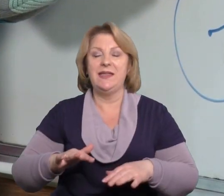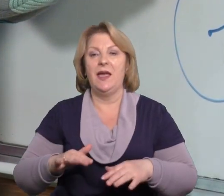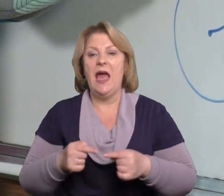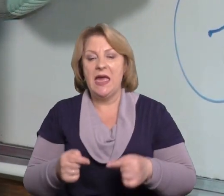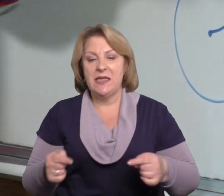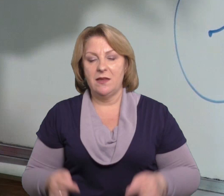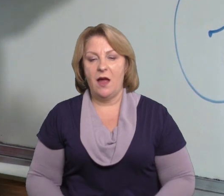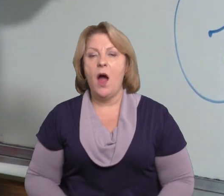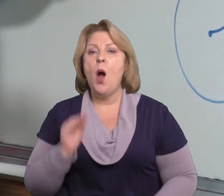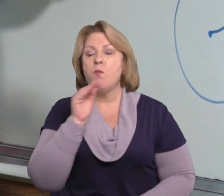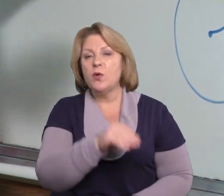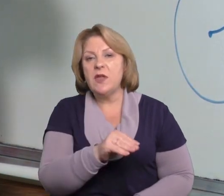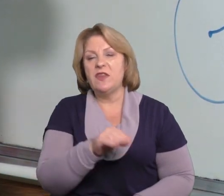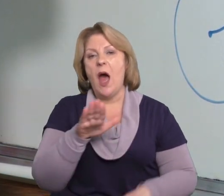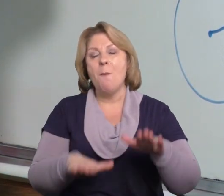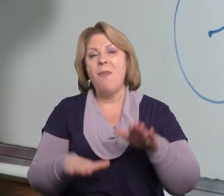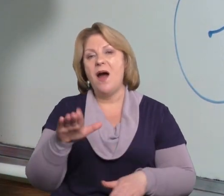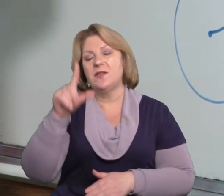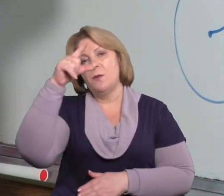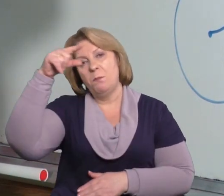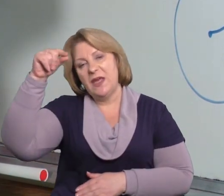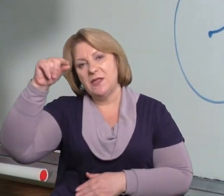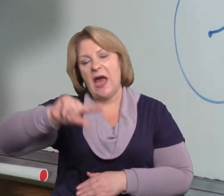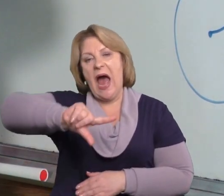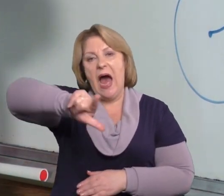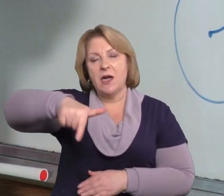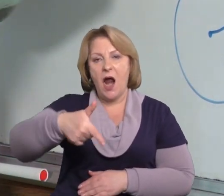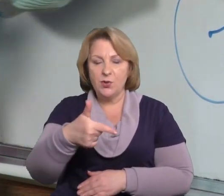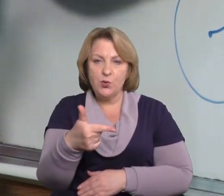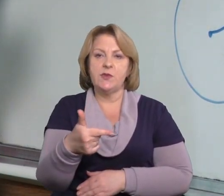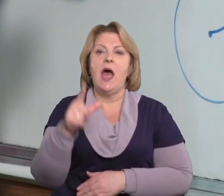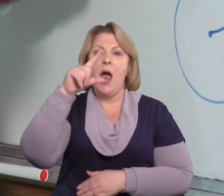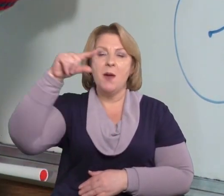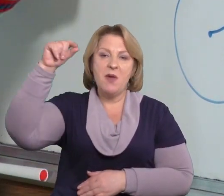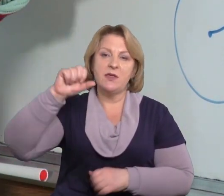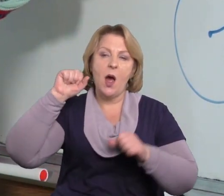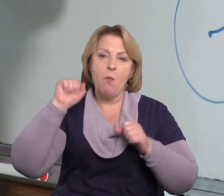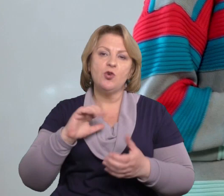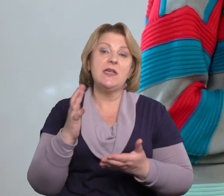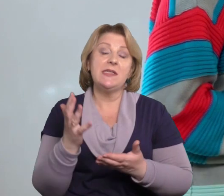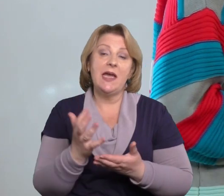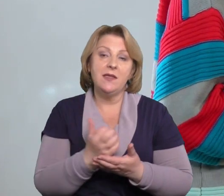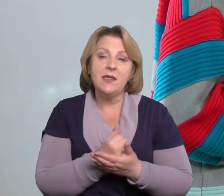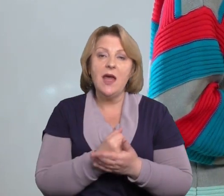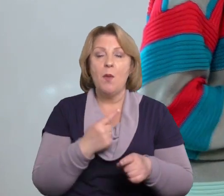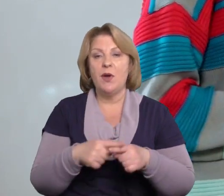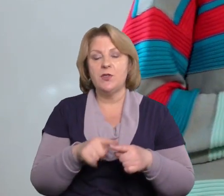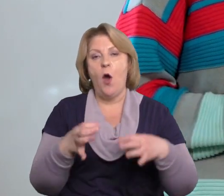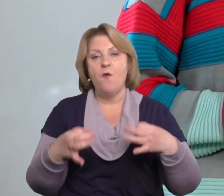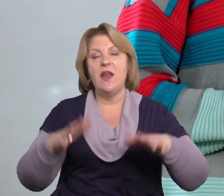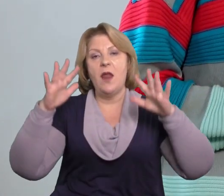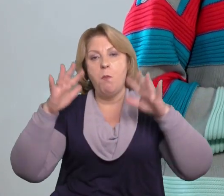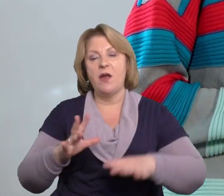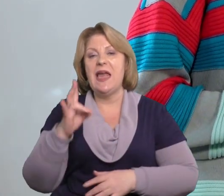наприклад, масу Місяця та радіус Місяця, то зможемо знайти прискорення вільного падіння на Місяці. Це